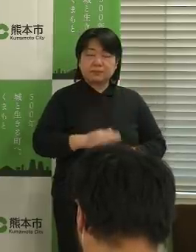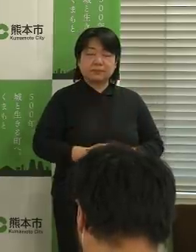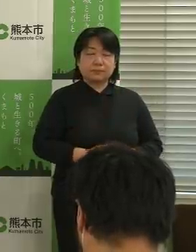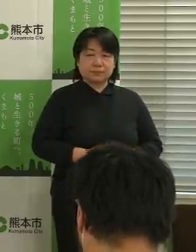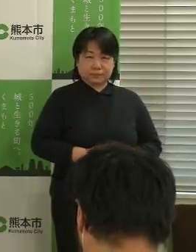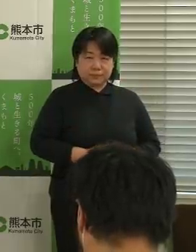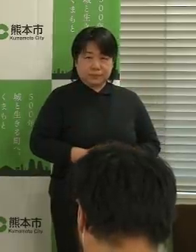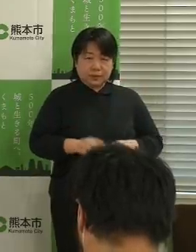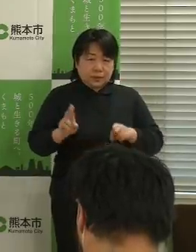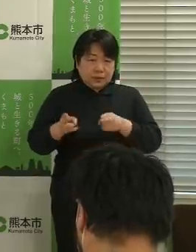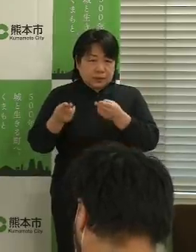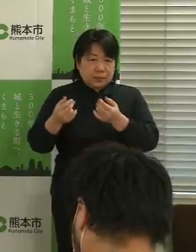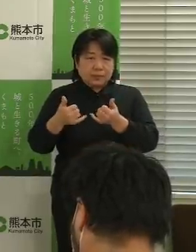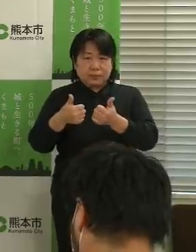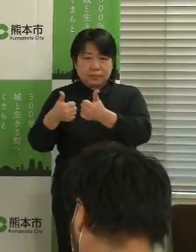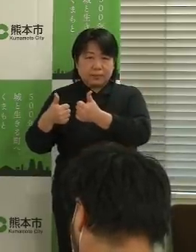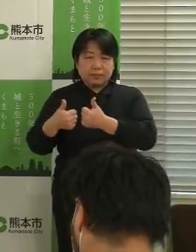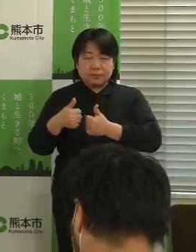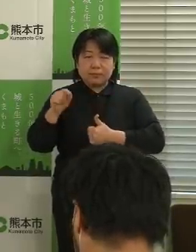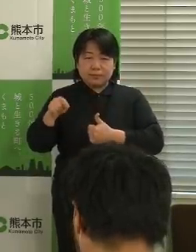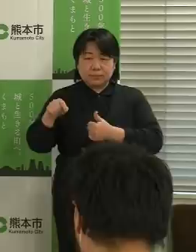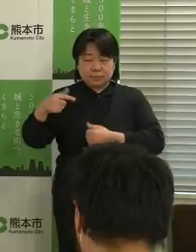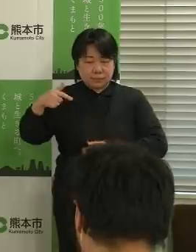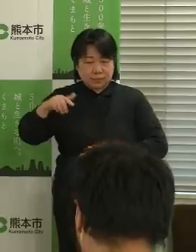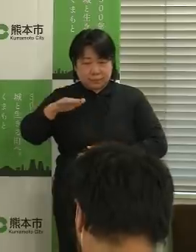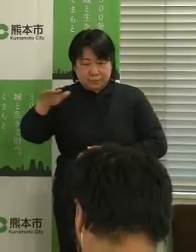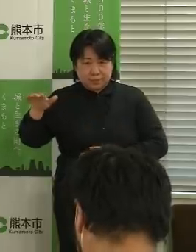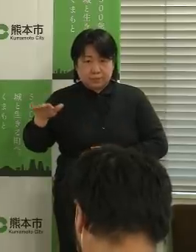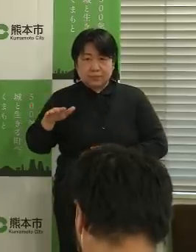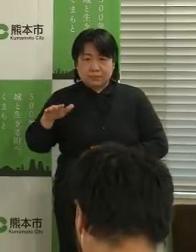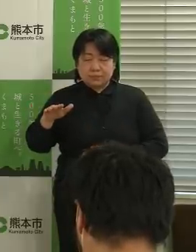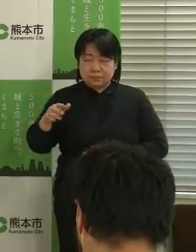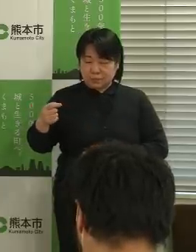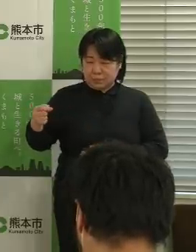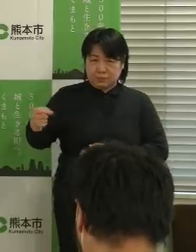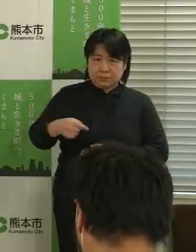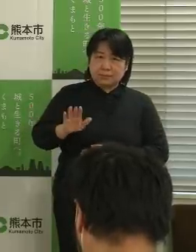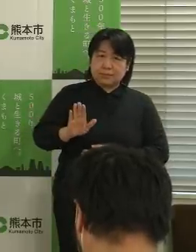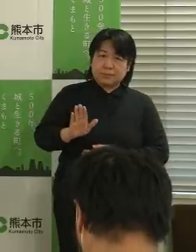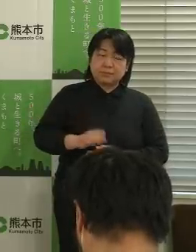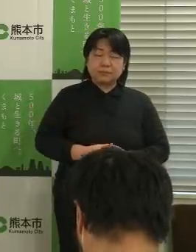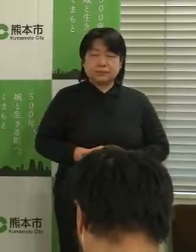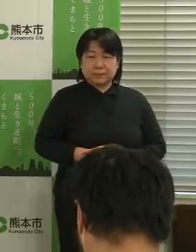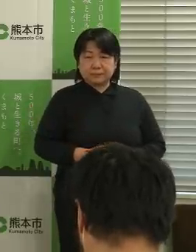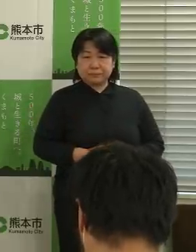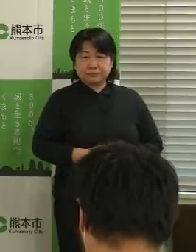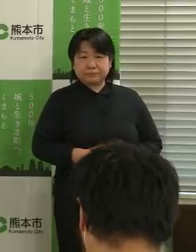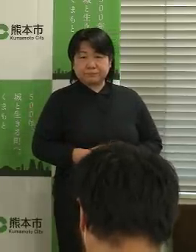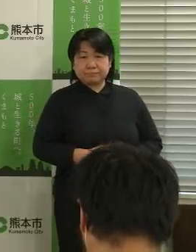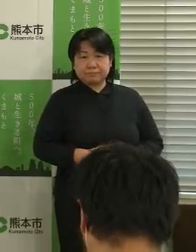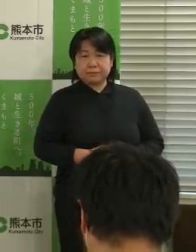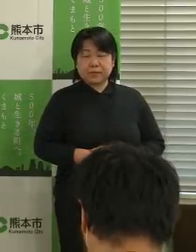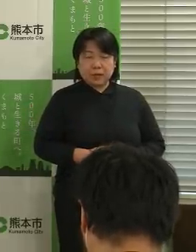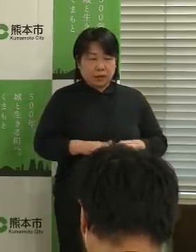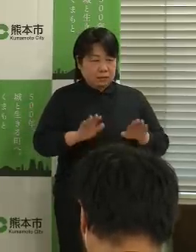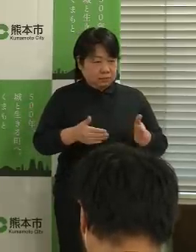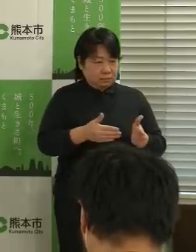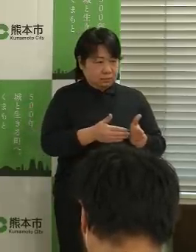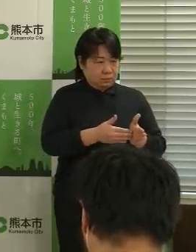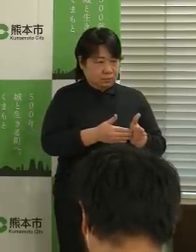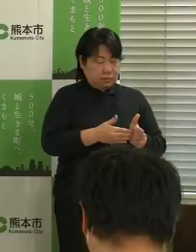ということで、専門家会議の先生方からもご指摘をいただいているところでございますので、それをじゃあ今まで